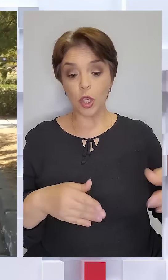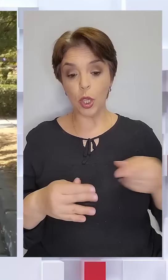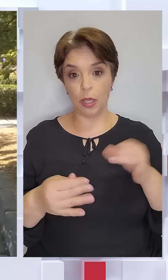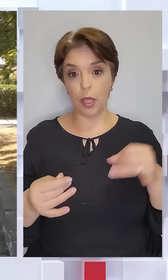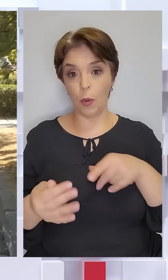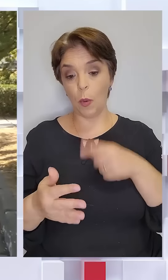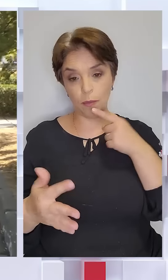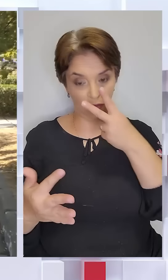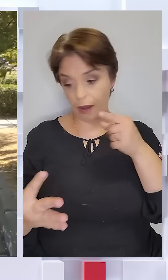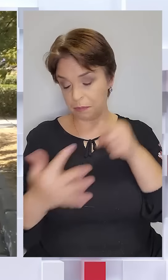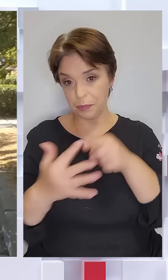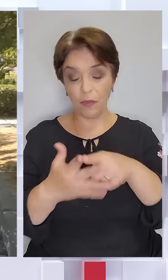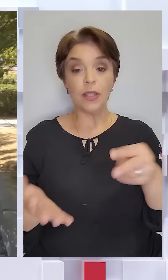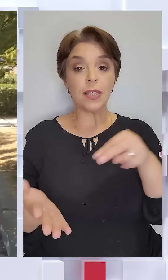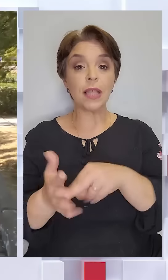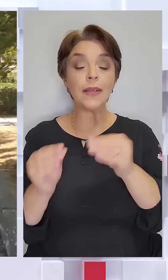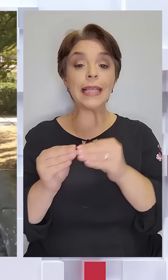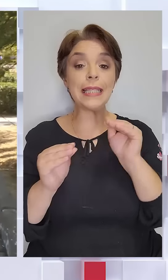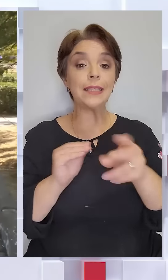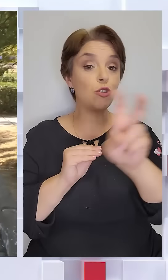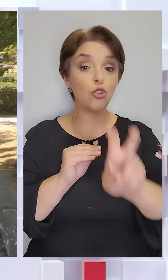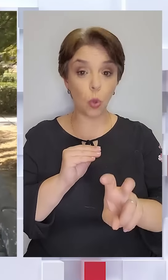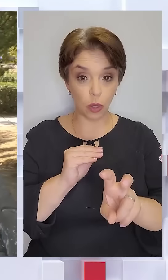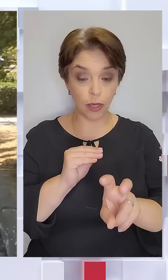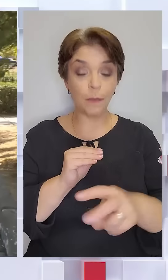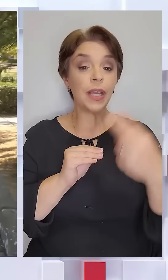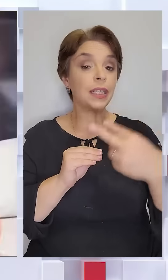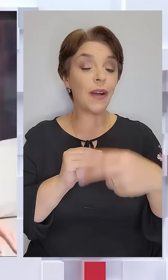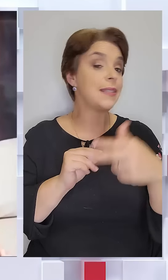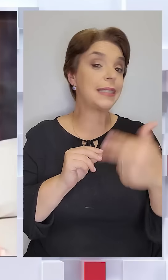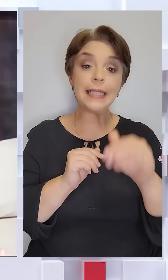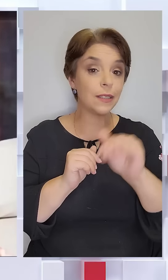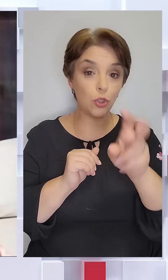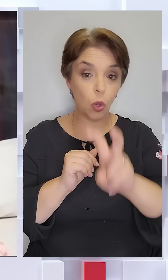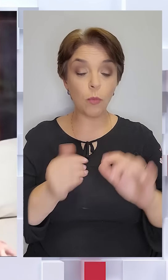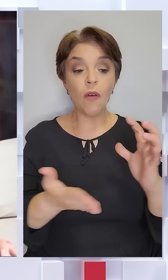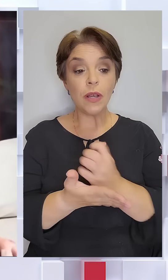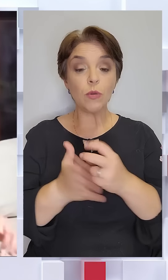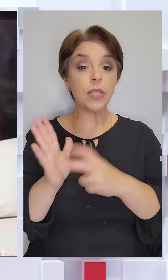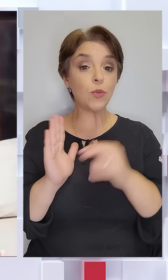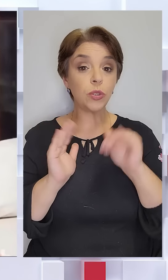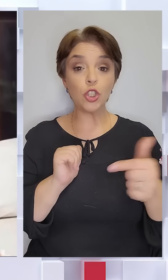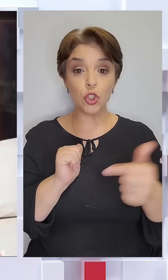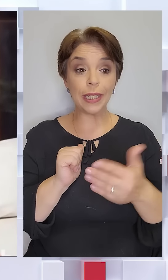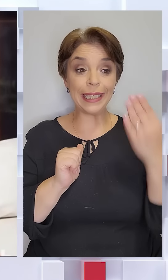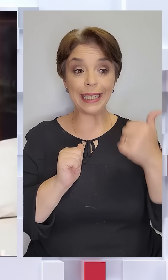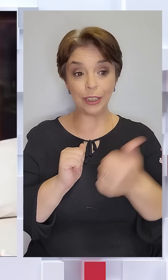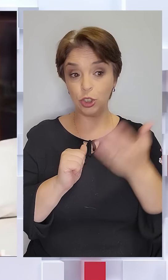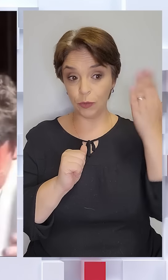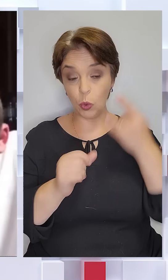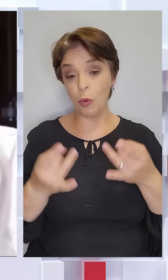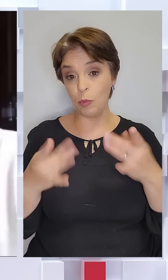голи. Вони ставлять 10 тисяч доларів, 20-30. Про виграш у 700 тисяч гривень кілька тижнів